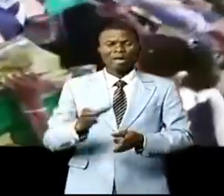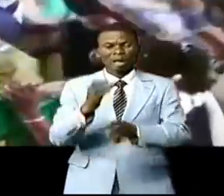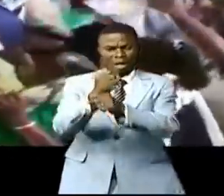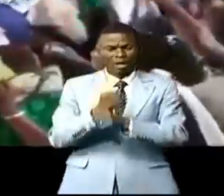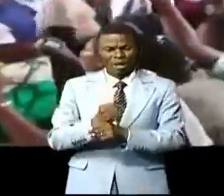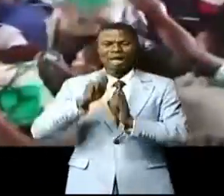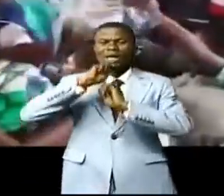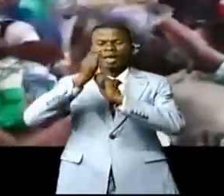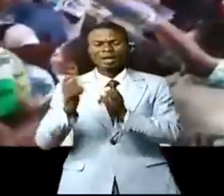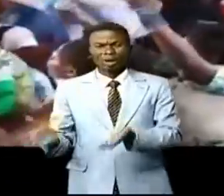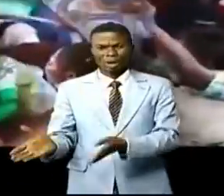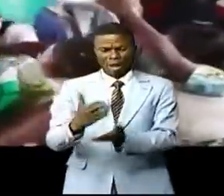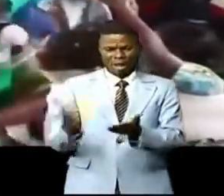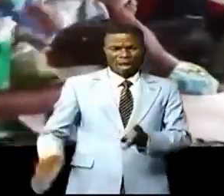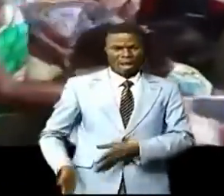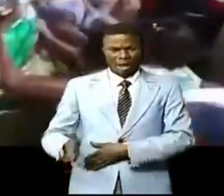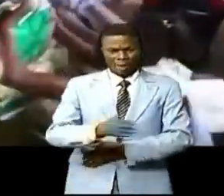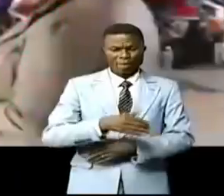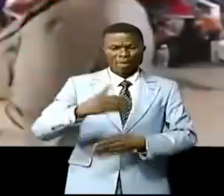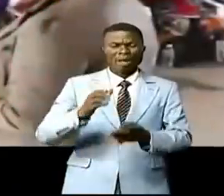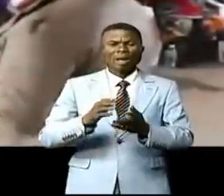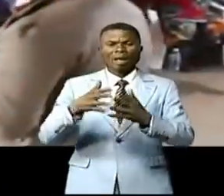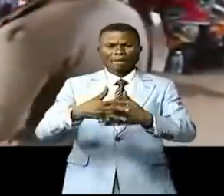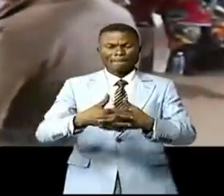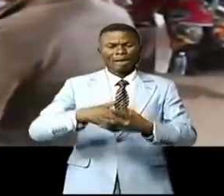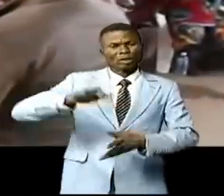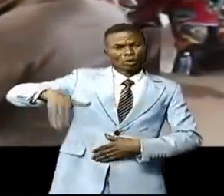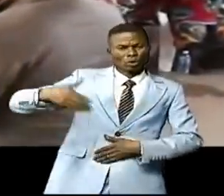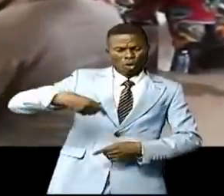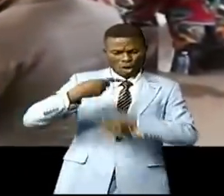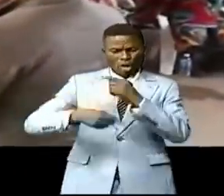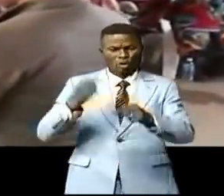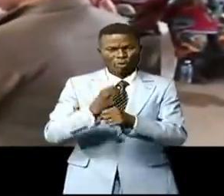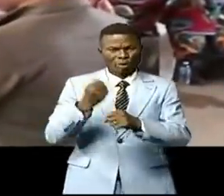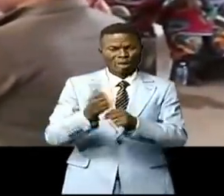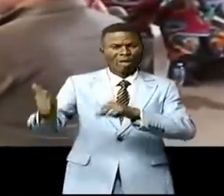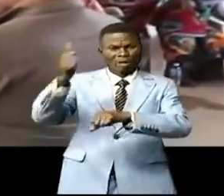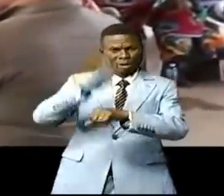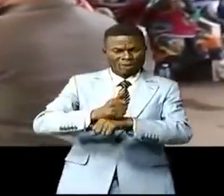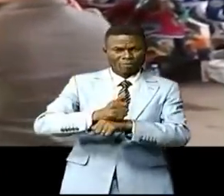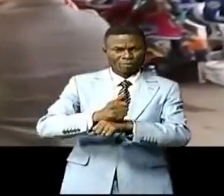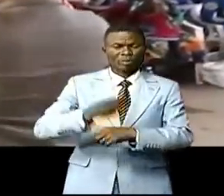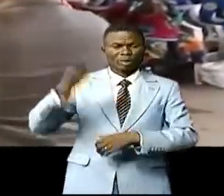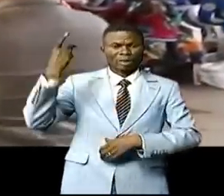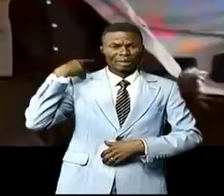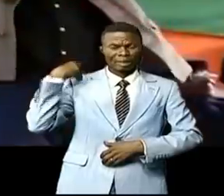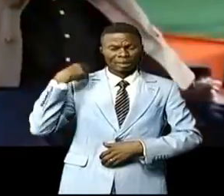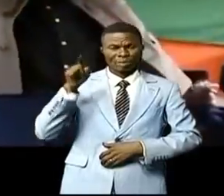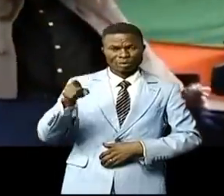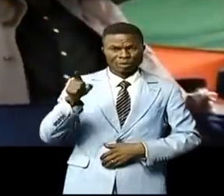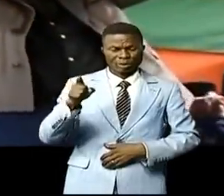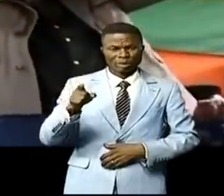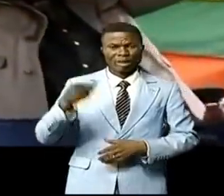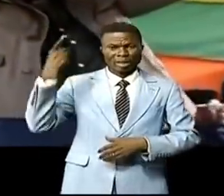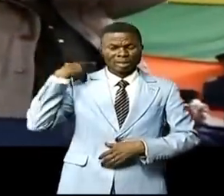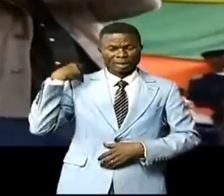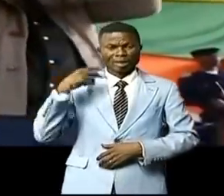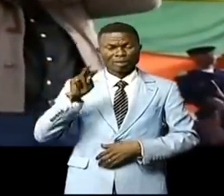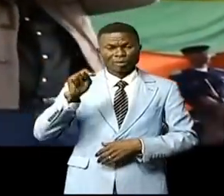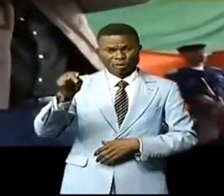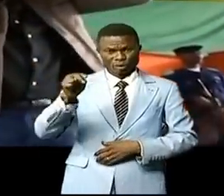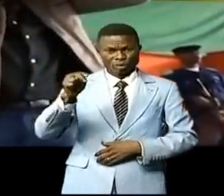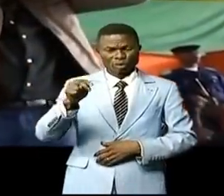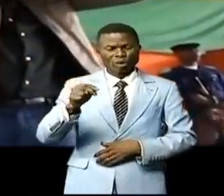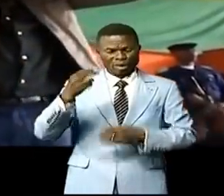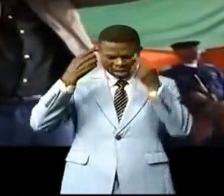une programmation d'octroi des machines à pour démarrer la coupe couture de la part de l'honorable Singoma Mwanza. L'élu de Nyiragongo plaide pour